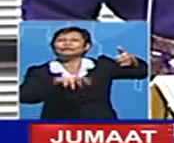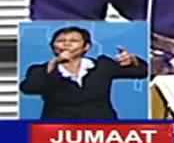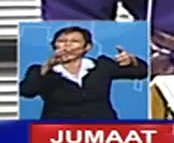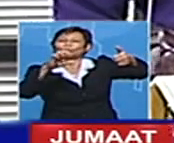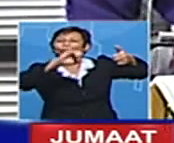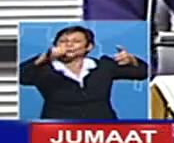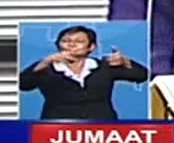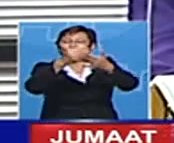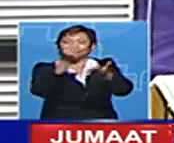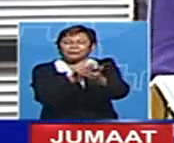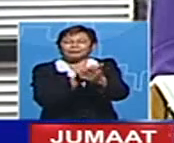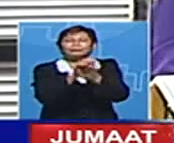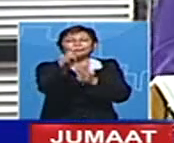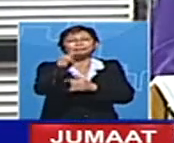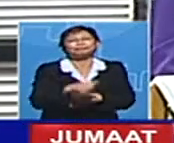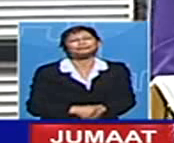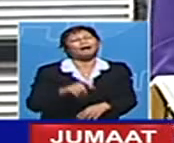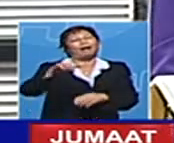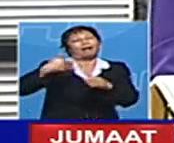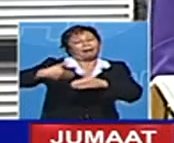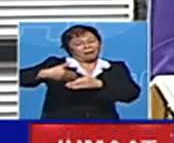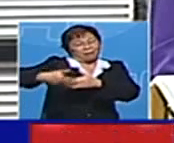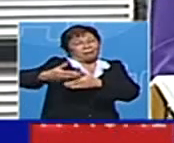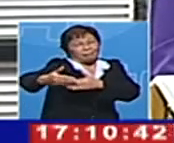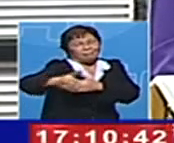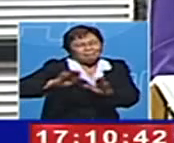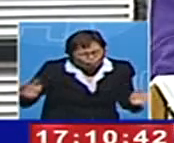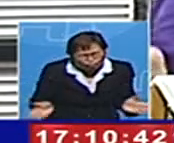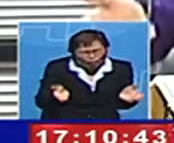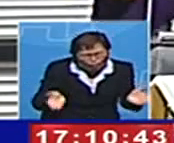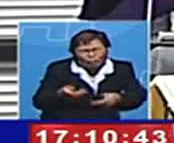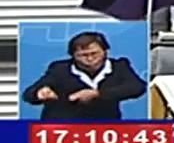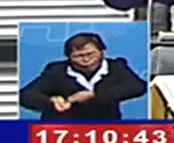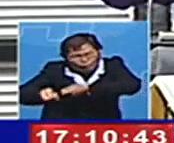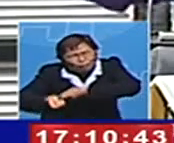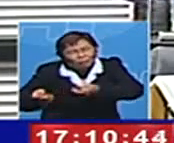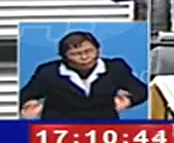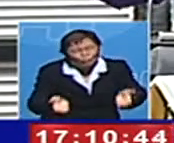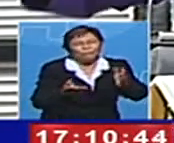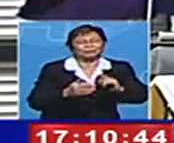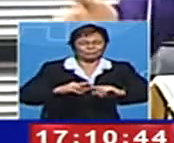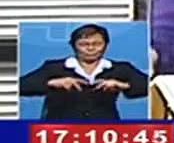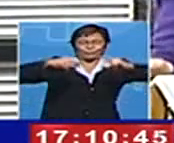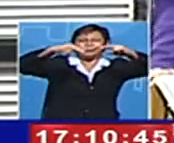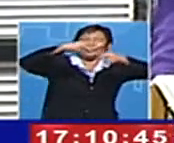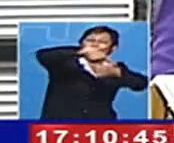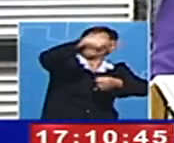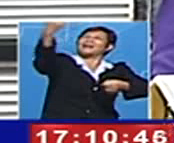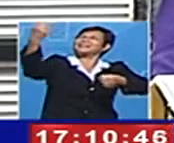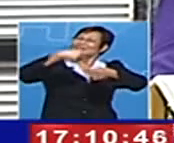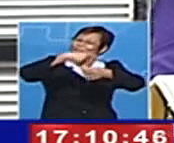200 juta selanjutnya bagi menggalakkan petani meningkatkan mutu padi dan